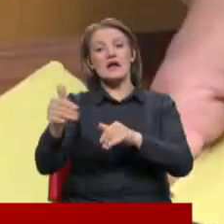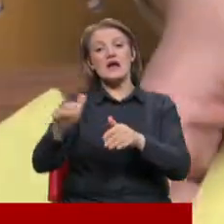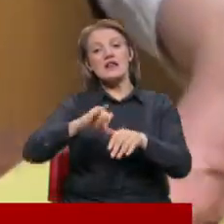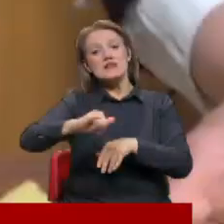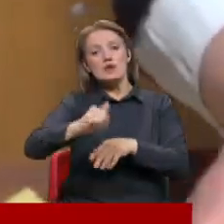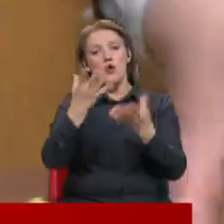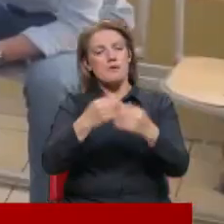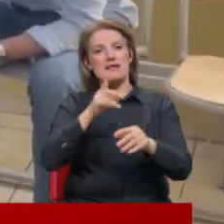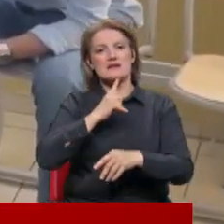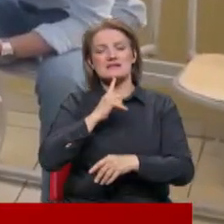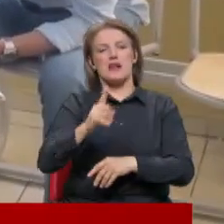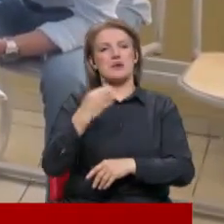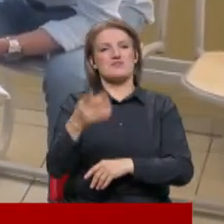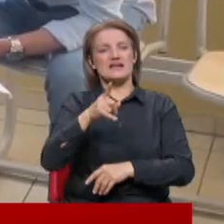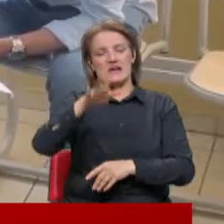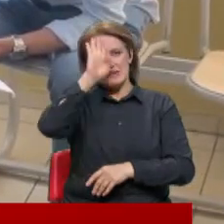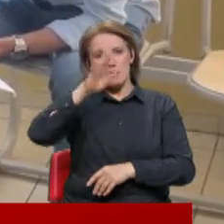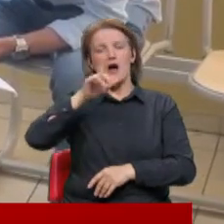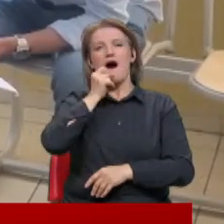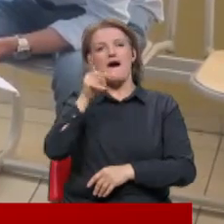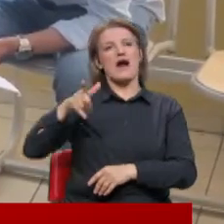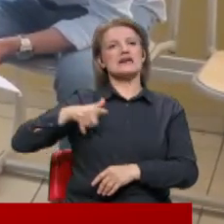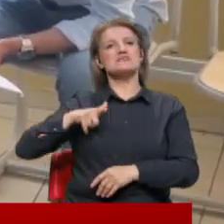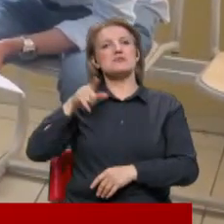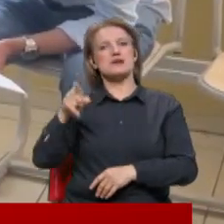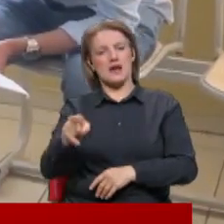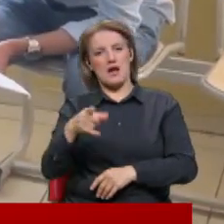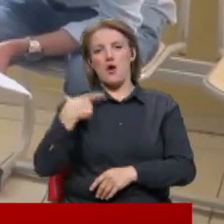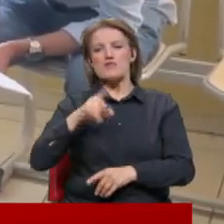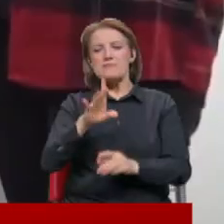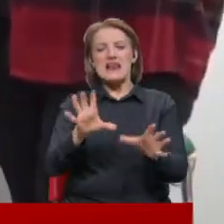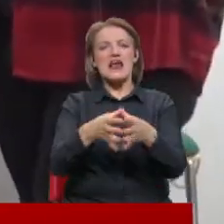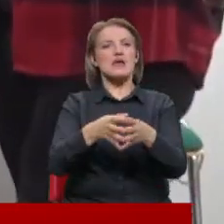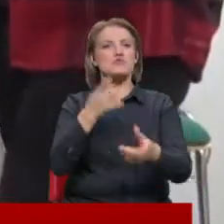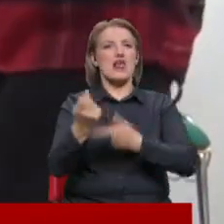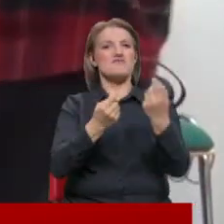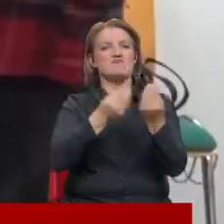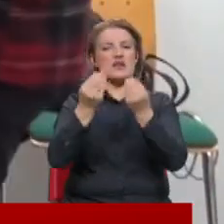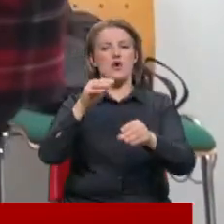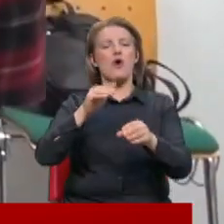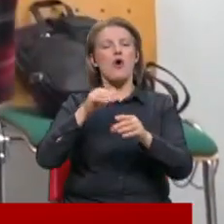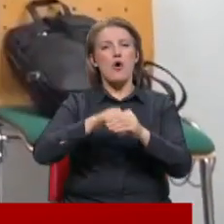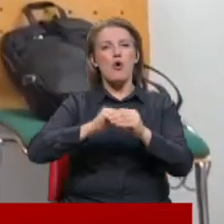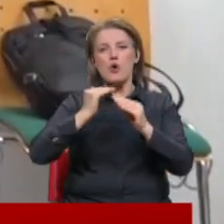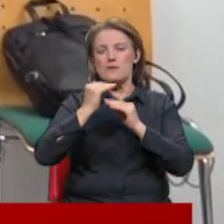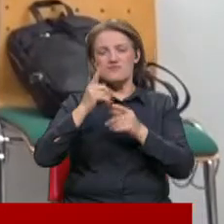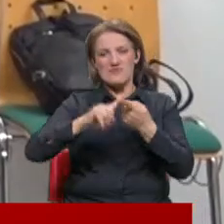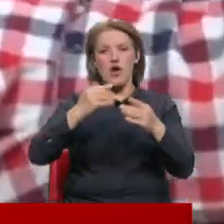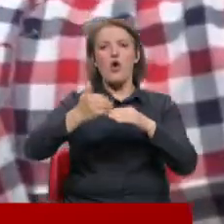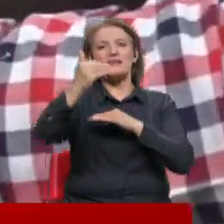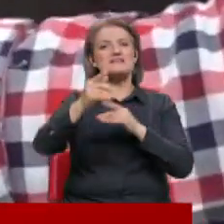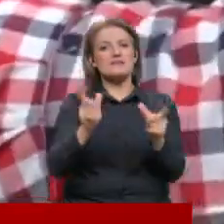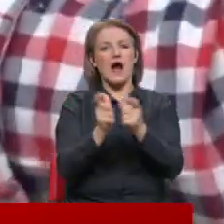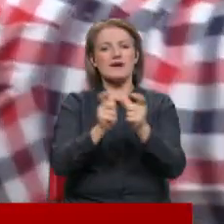Özellikle de İstanbul Ankara ve İzmir'de talimat gereğince özel bir ekip görevlendirildi oy ve Ötesi Derneği ikinci tur